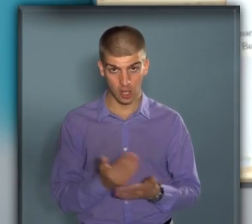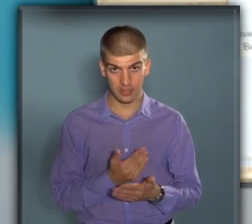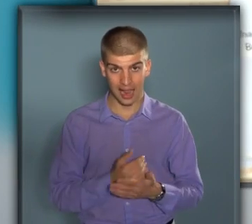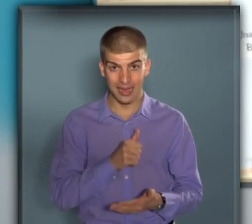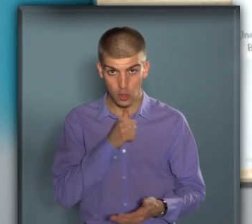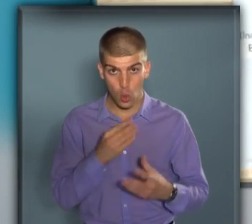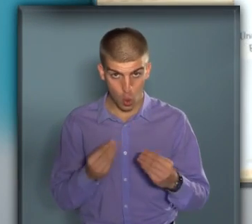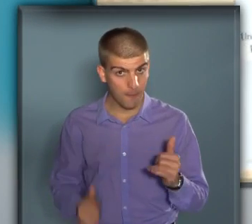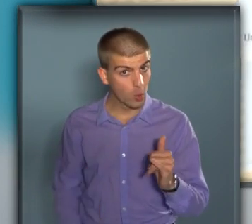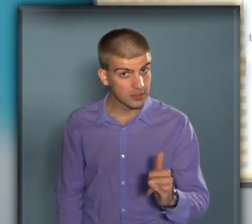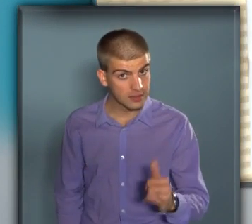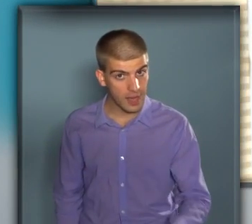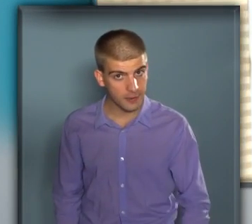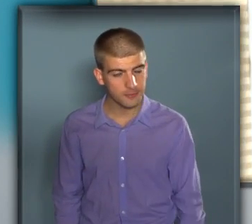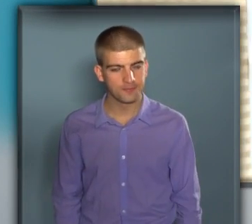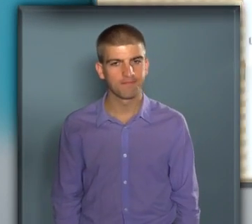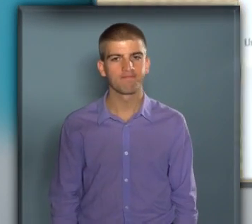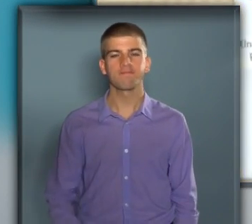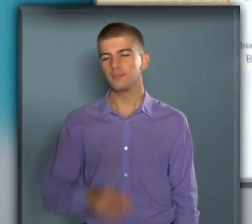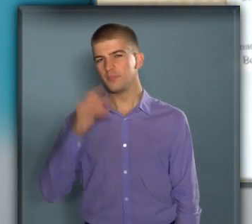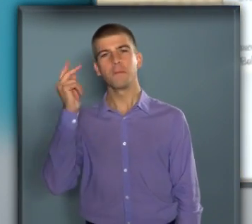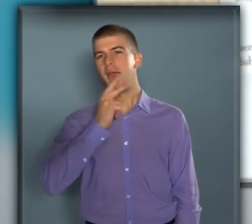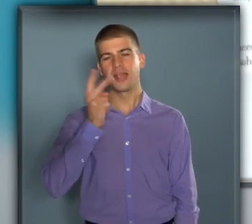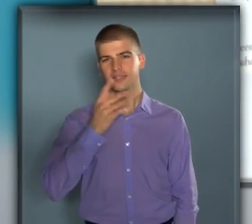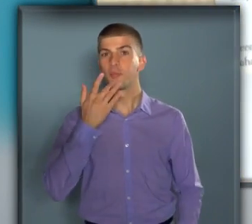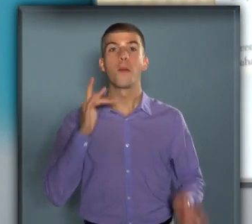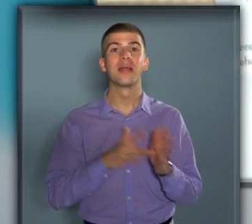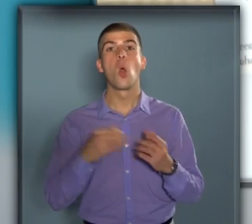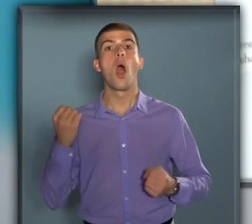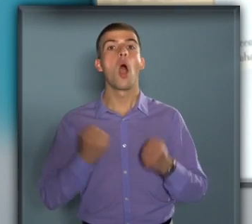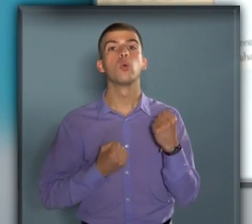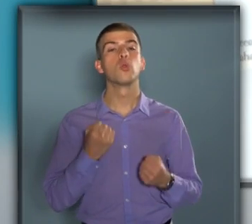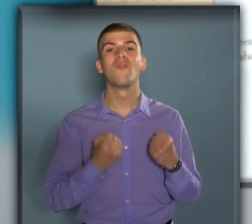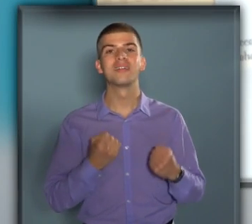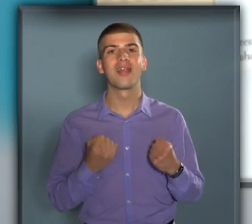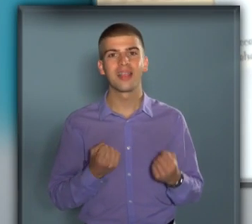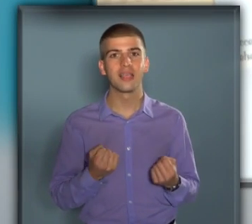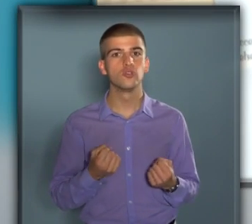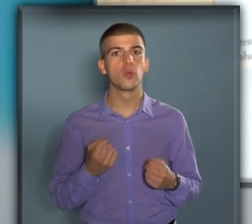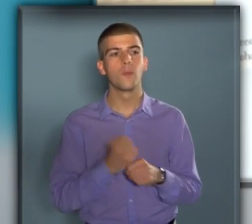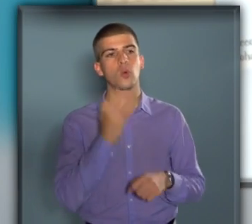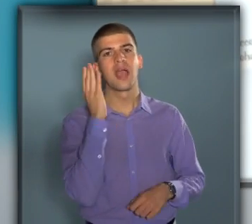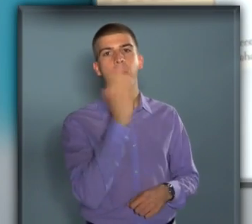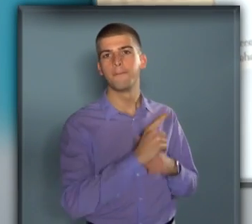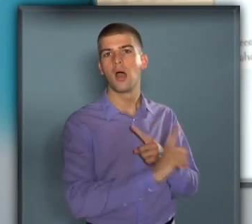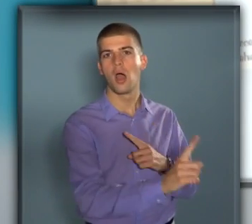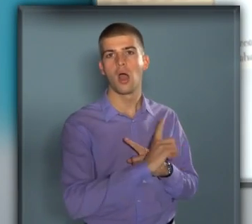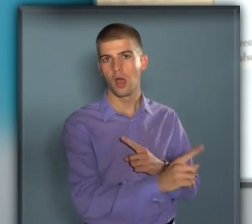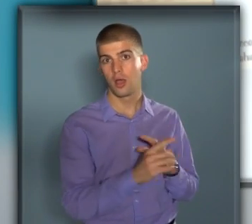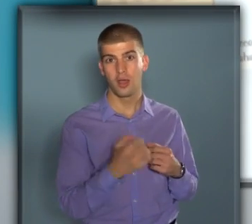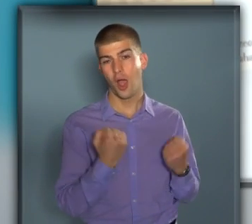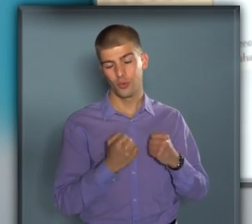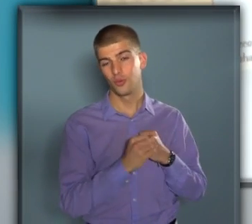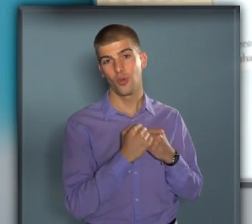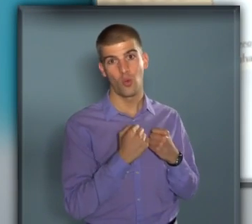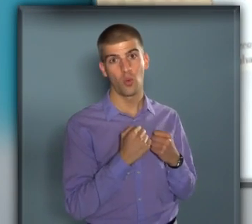van, persze. Tehát amikor esetleg megtanulunk autót vezetni azért, hogy könnyebben eljárjunk a munkánkba, akkor persze autóval